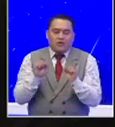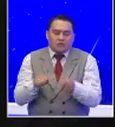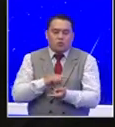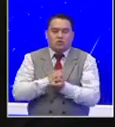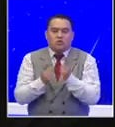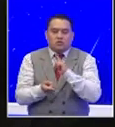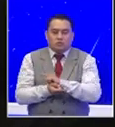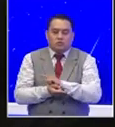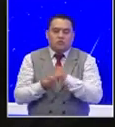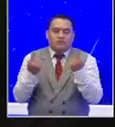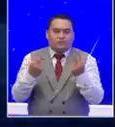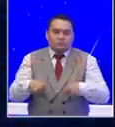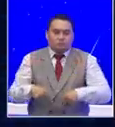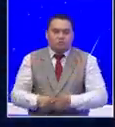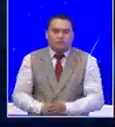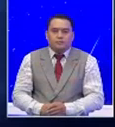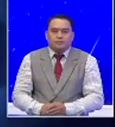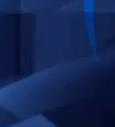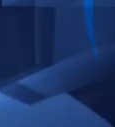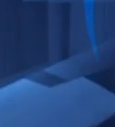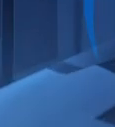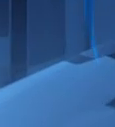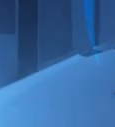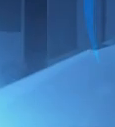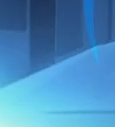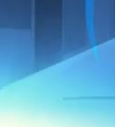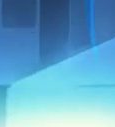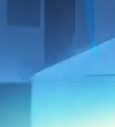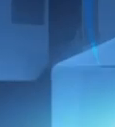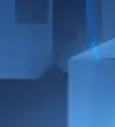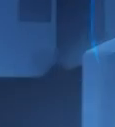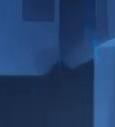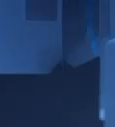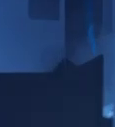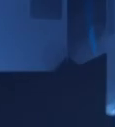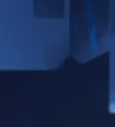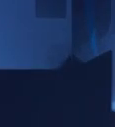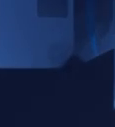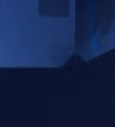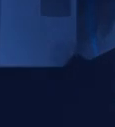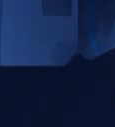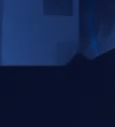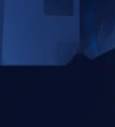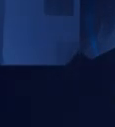изменить ситуацию в корне. Ануар Амангельдинов, Аблай Кутукпай, телеканал ЖТСУ.